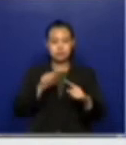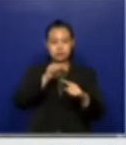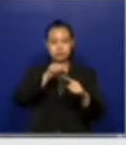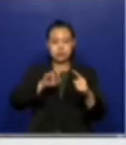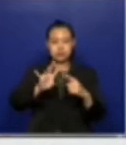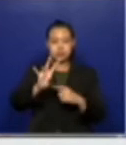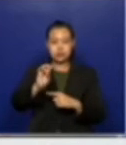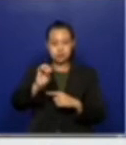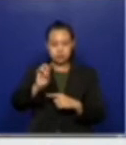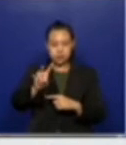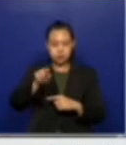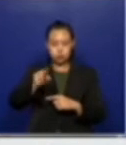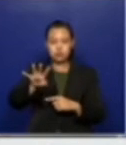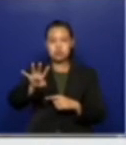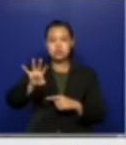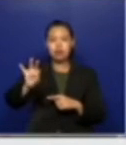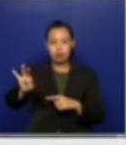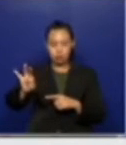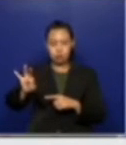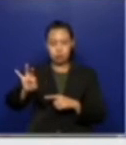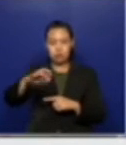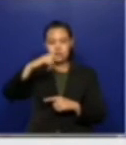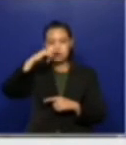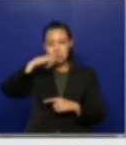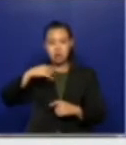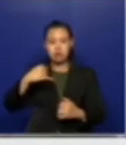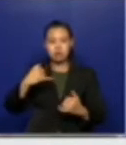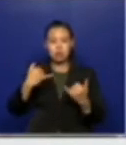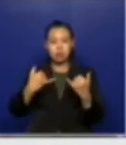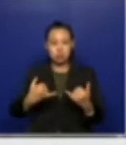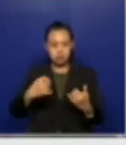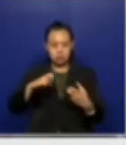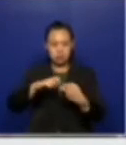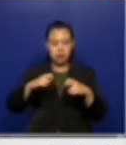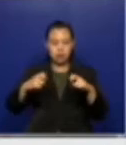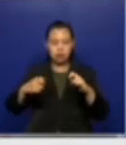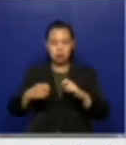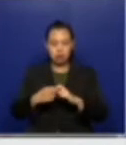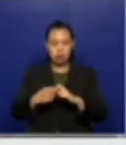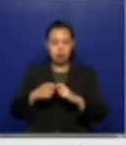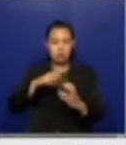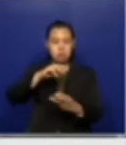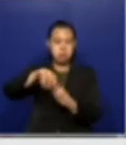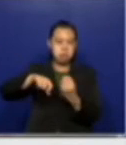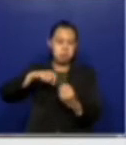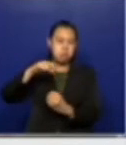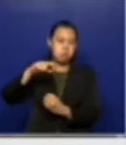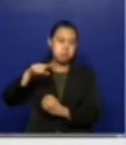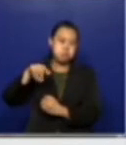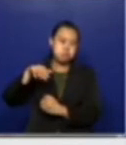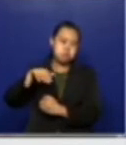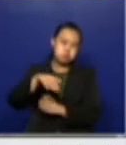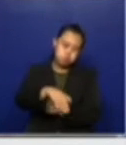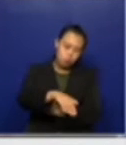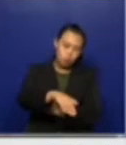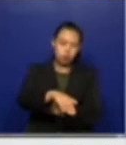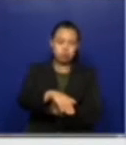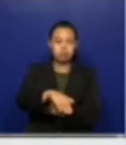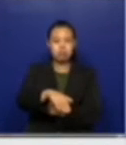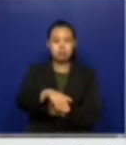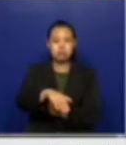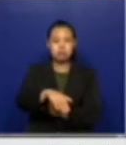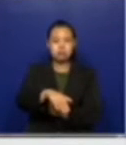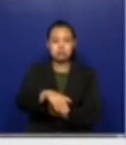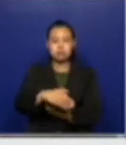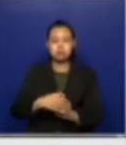77.49% เห็นว่าประเทศไทยกำลังเผชิญกับปัญหาเศรษฐกิจตกต่ำที่สำคัญกว่านั้นครับ